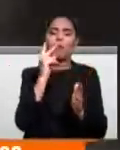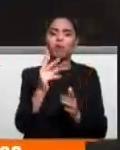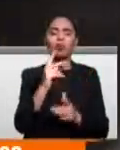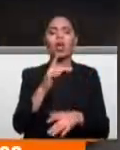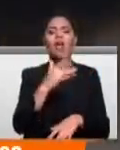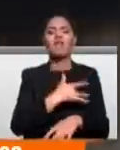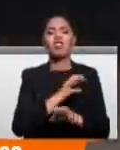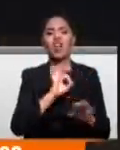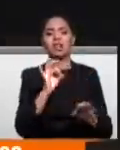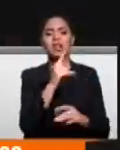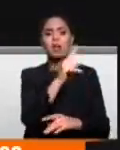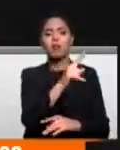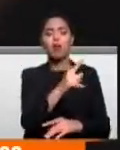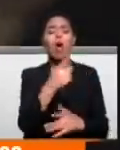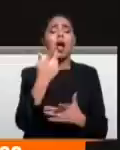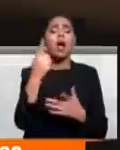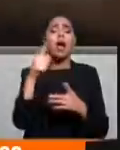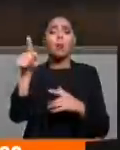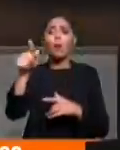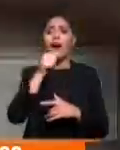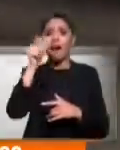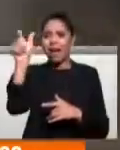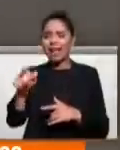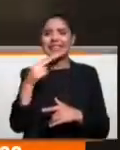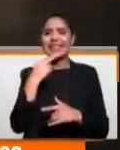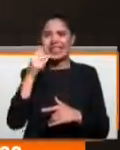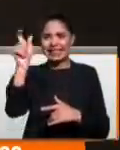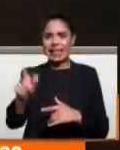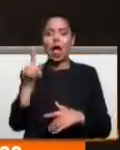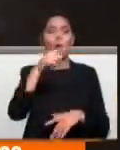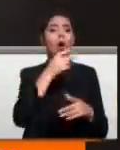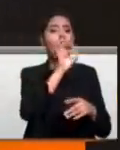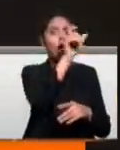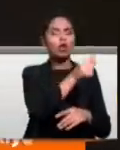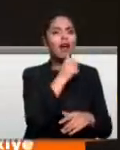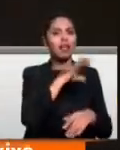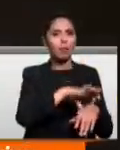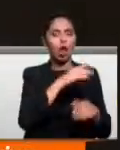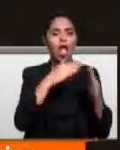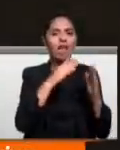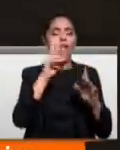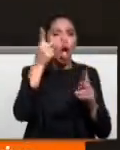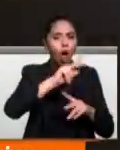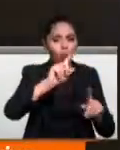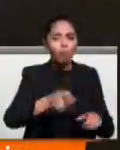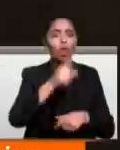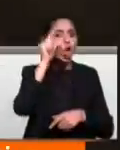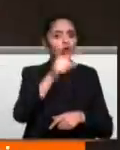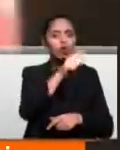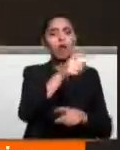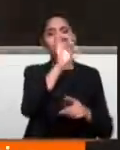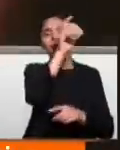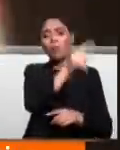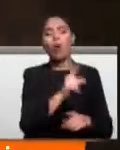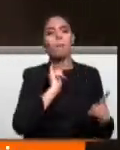Anestezi teknikeri Ayşe Karaman geçtiğimiz yıl Dr Özgür Tarhan'ın evinde ölü bulunmuştu şüphelerin yoğunlaştığı isim Tarhan